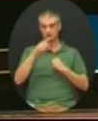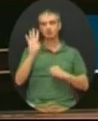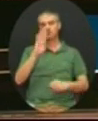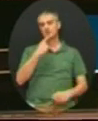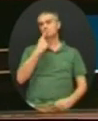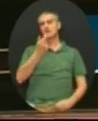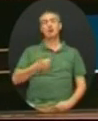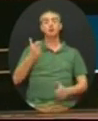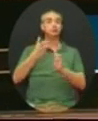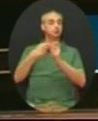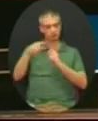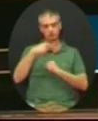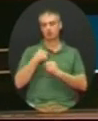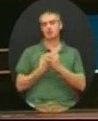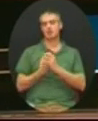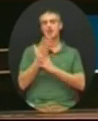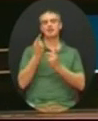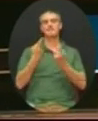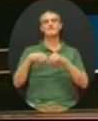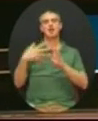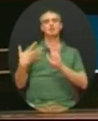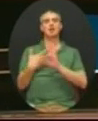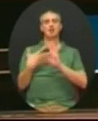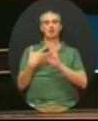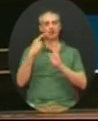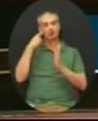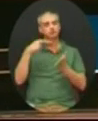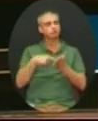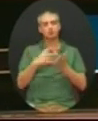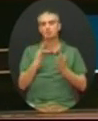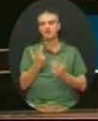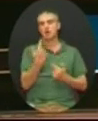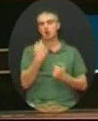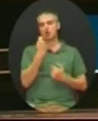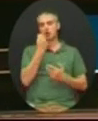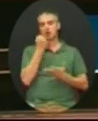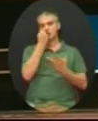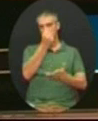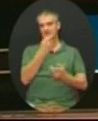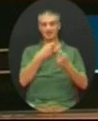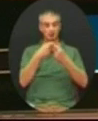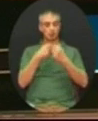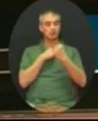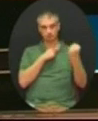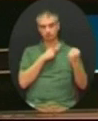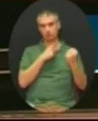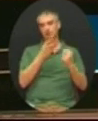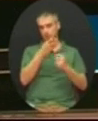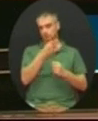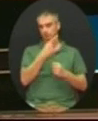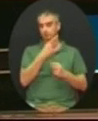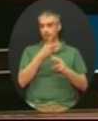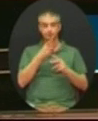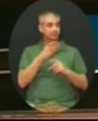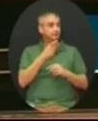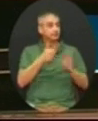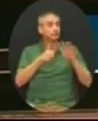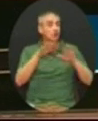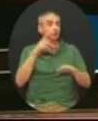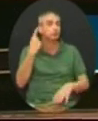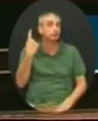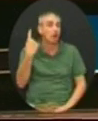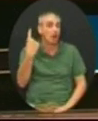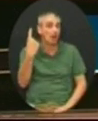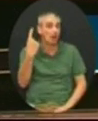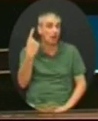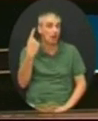על ראשי הסיעות, אנחנו מקימים ועדת חקירה לבחינת מימון ארגוני השמאל, זה יצא משם, וכבר ראש ביקשו... ראש הממשלה הוא